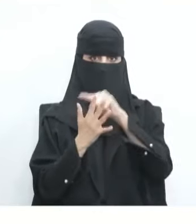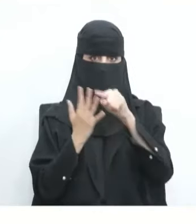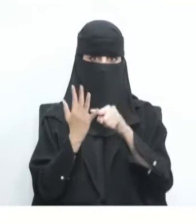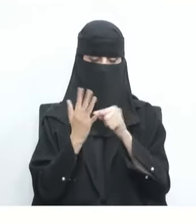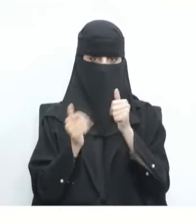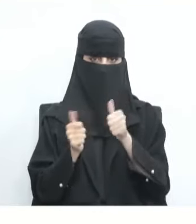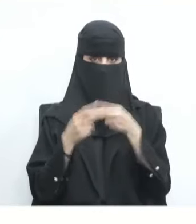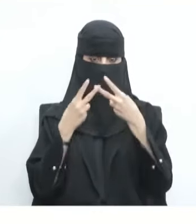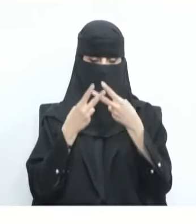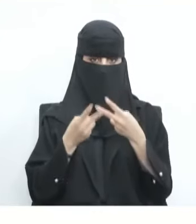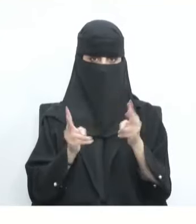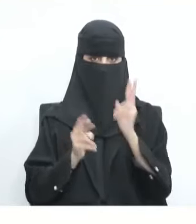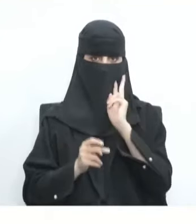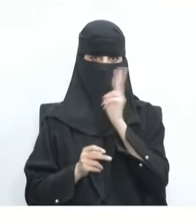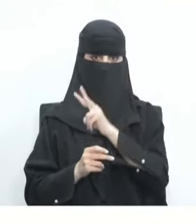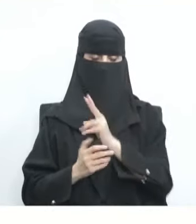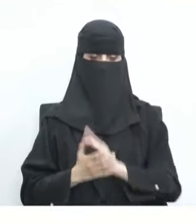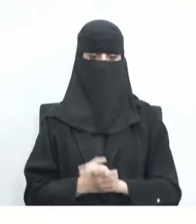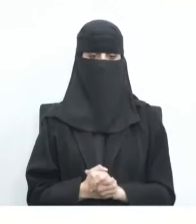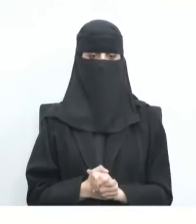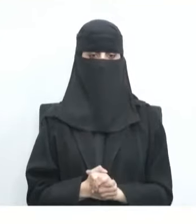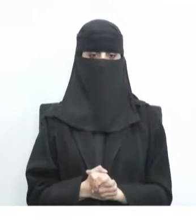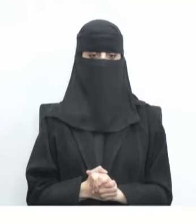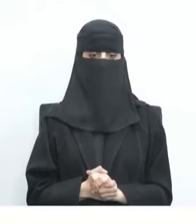اذا نبدا الان في الاستماع للنص